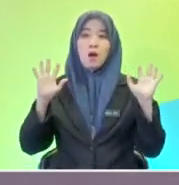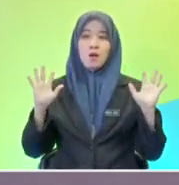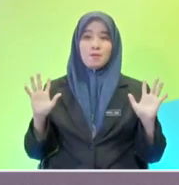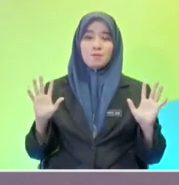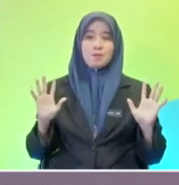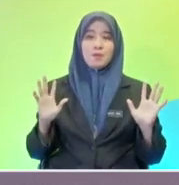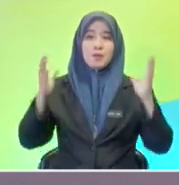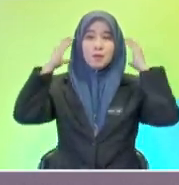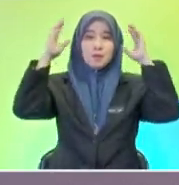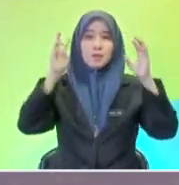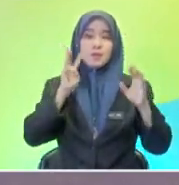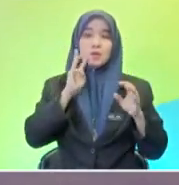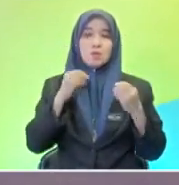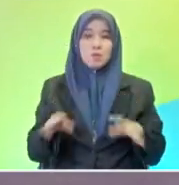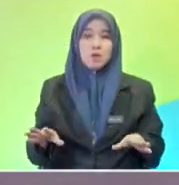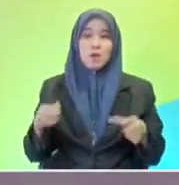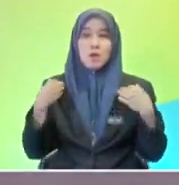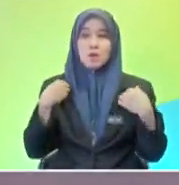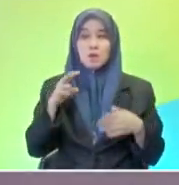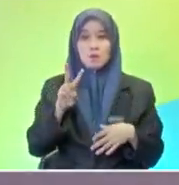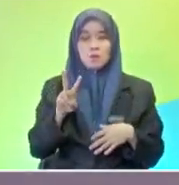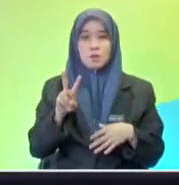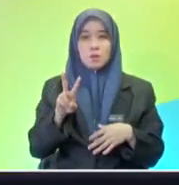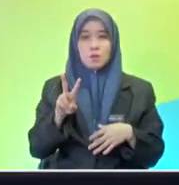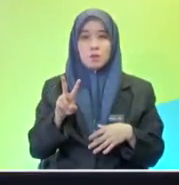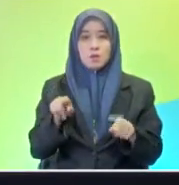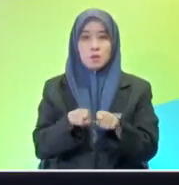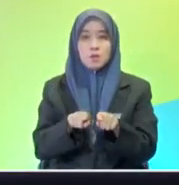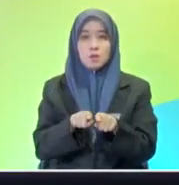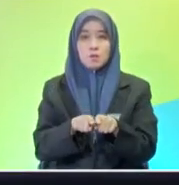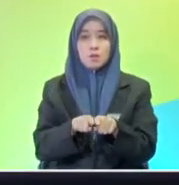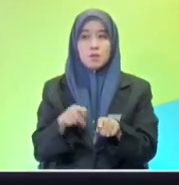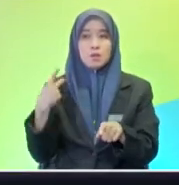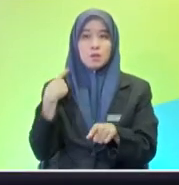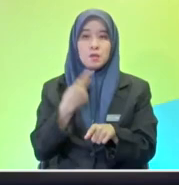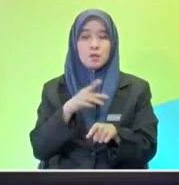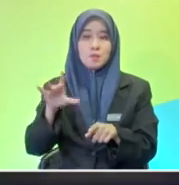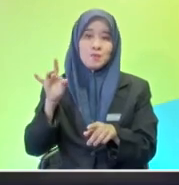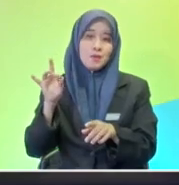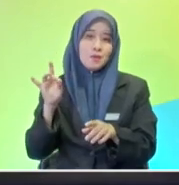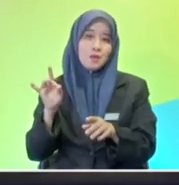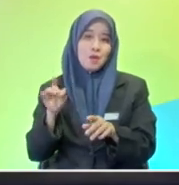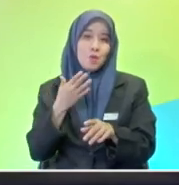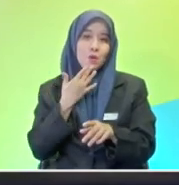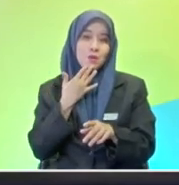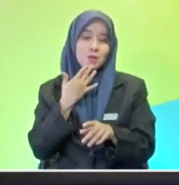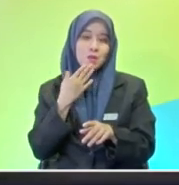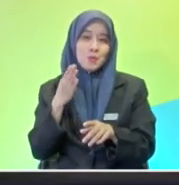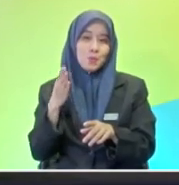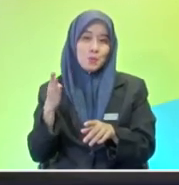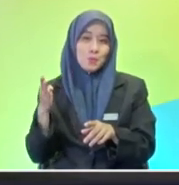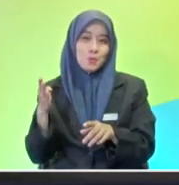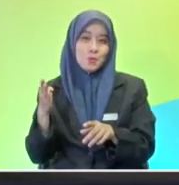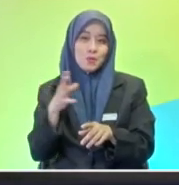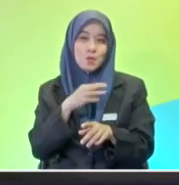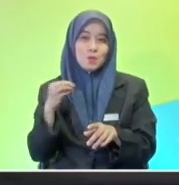Wani dah jadi yang nombor tengok Cikgu dua Wow sama pula kita pilih warna macam ber janji pula kita biru dan